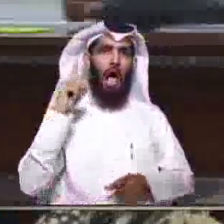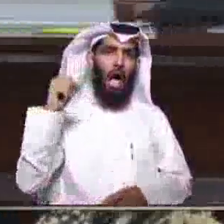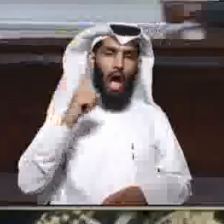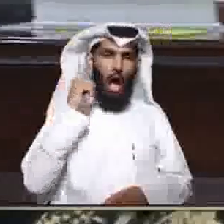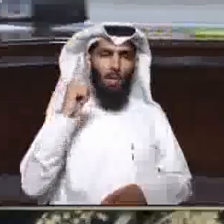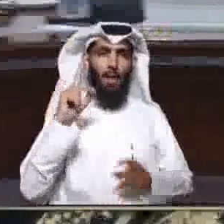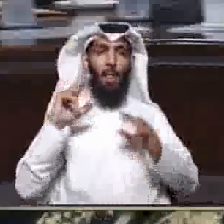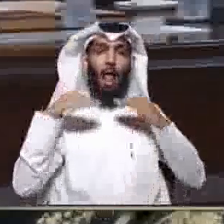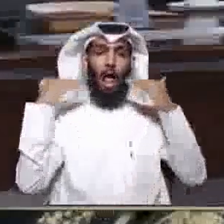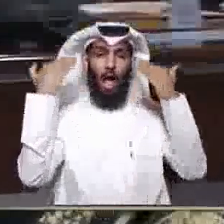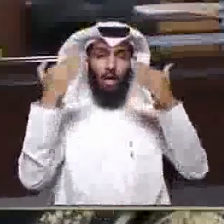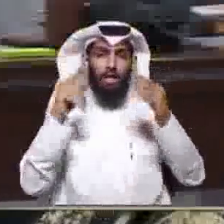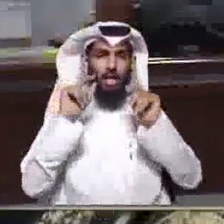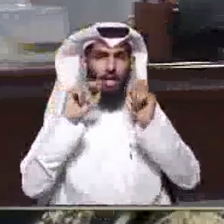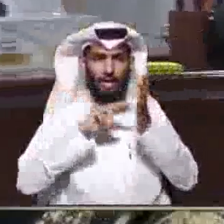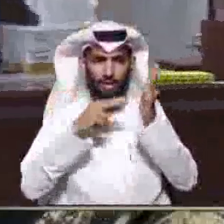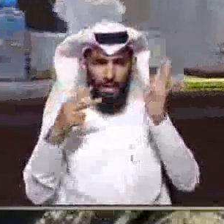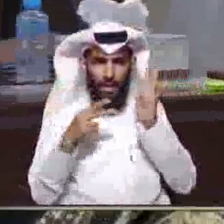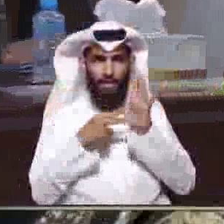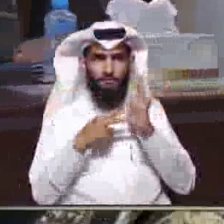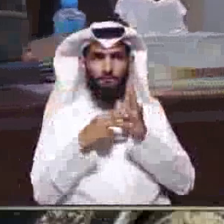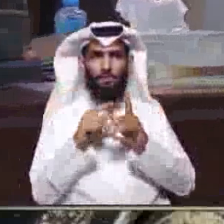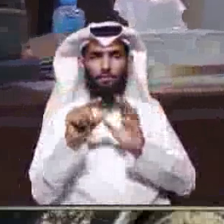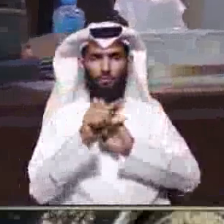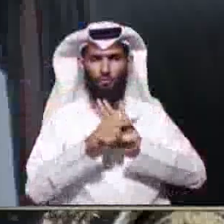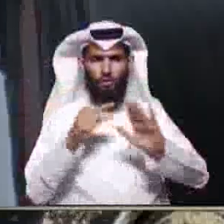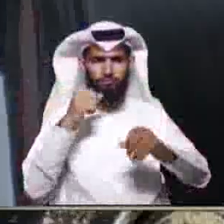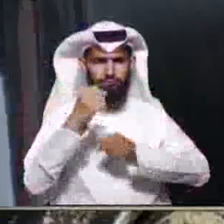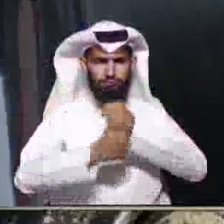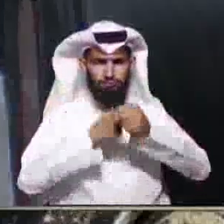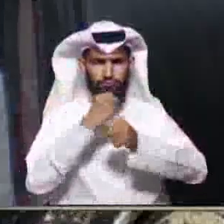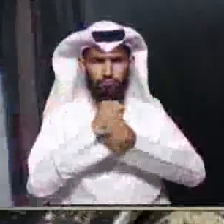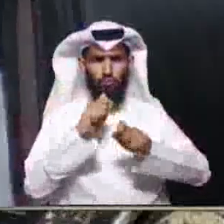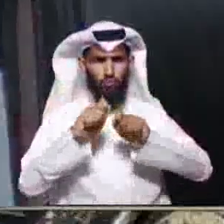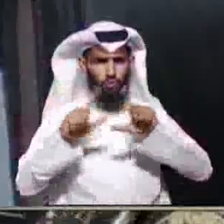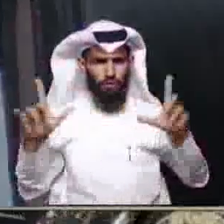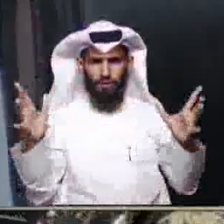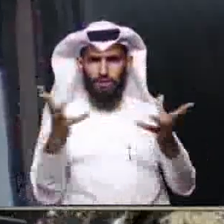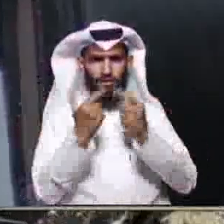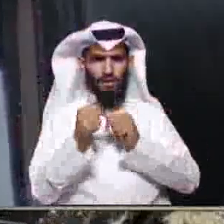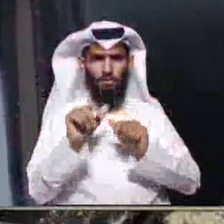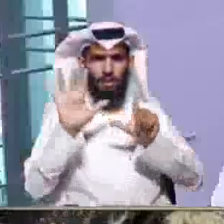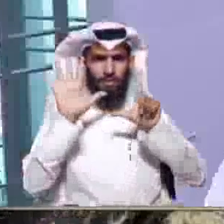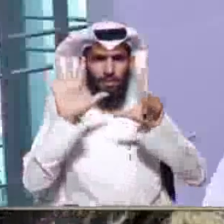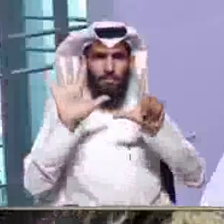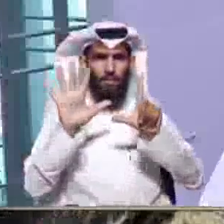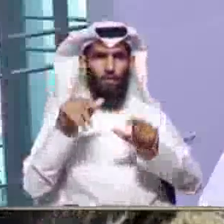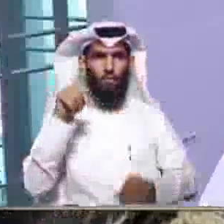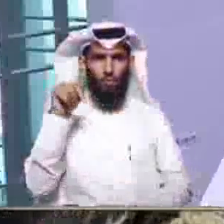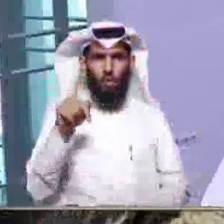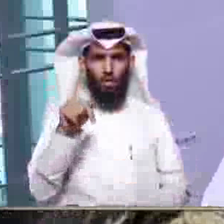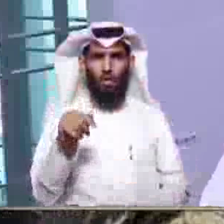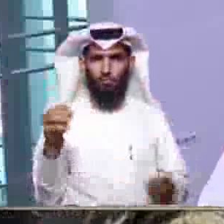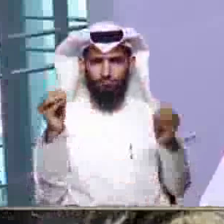والتنمية ورشتي عمل ركيزة إدارة حكومية فاعلة، وهي إحدى الركائز السبع لخطة التنمية. تأتي هذه الورشة